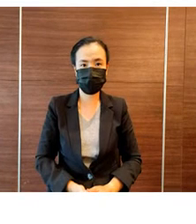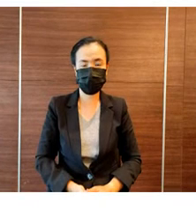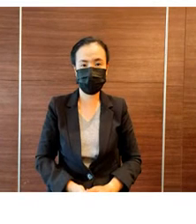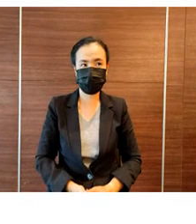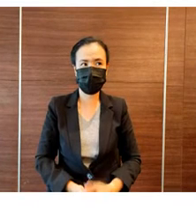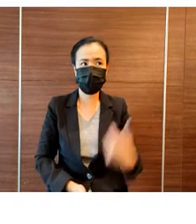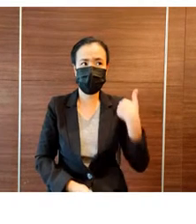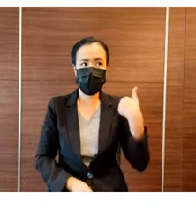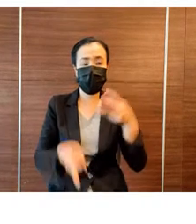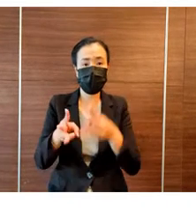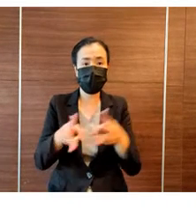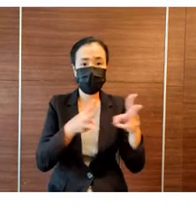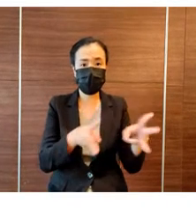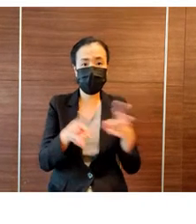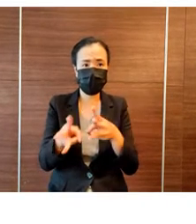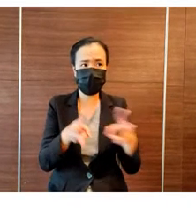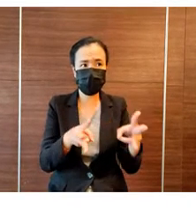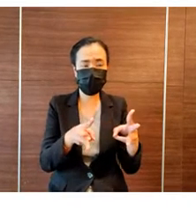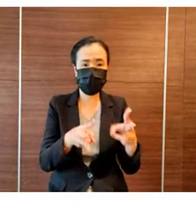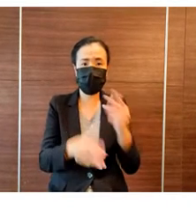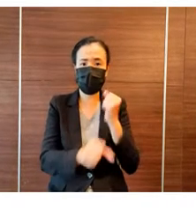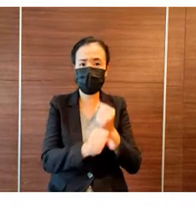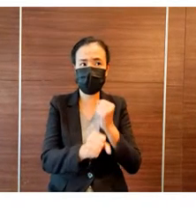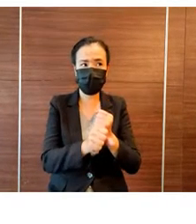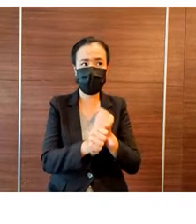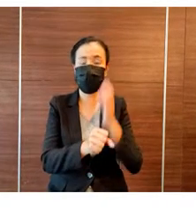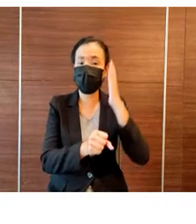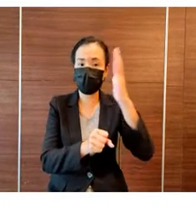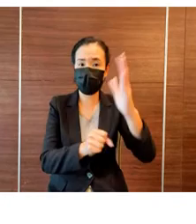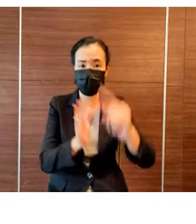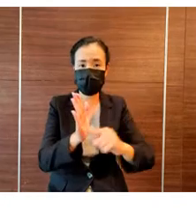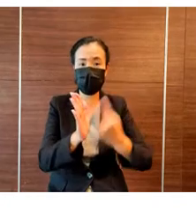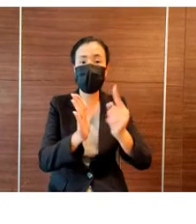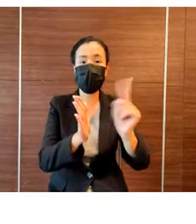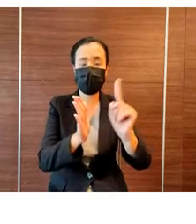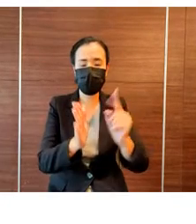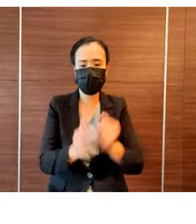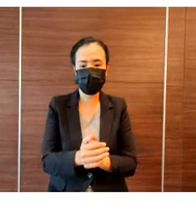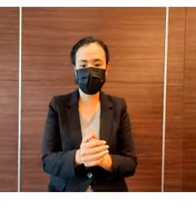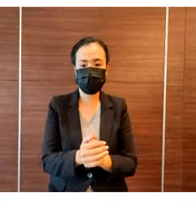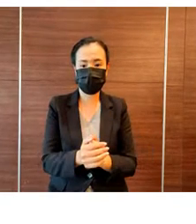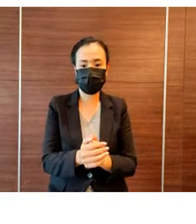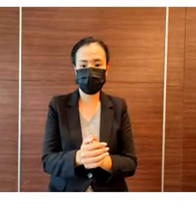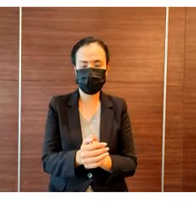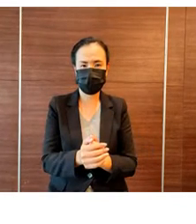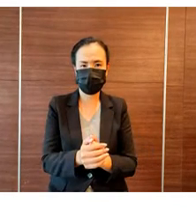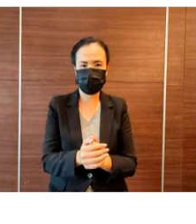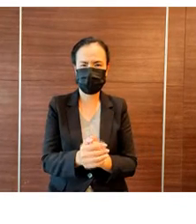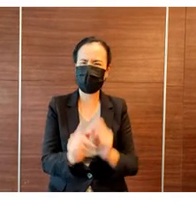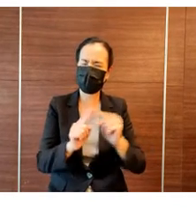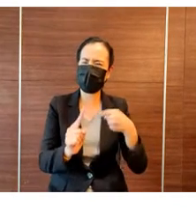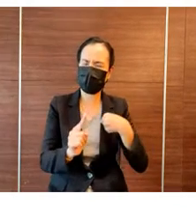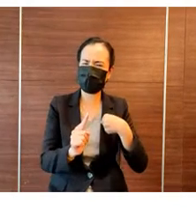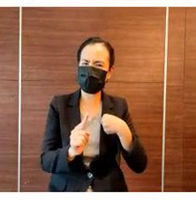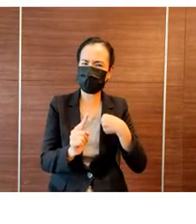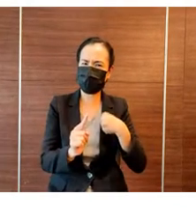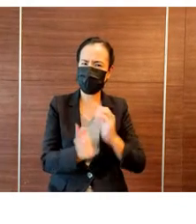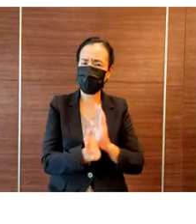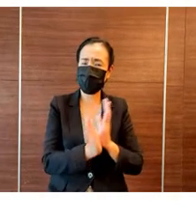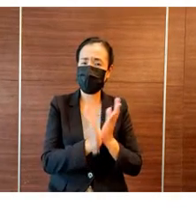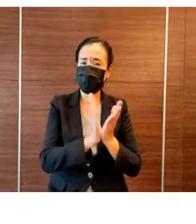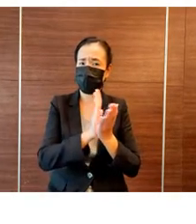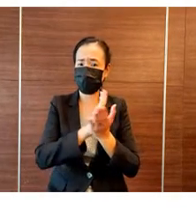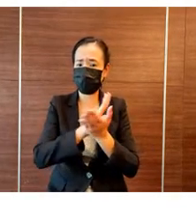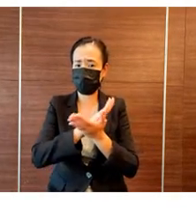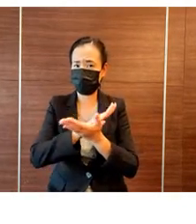มีรูปแบบหรือมีแนวทางในการยังไงที่จะเป็นเรื่องของการเริ่มต้นนะเพราะว่าในยกแรกเนี่ยเราไม่ได้พูดถึงว่าเอ๊ะจริงๆแล้วการปรับเปลี่ยนอ